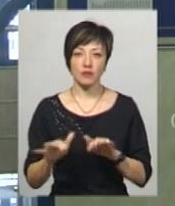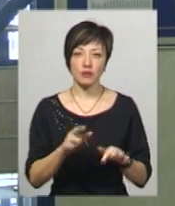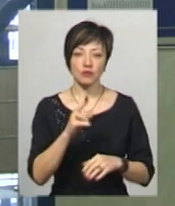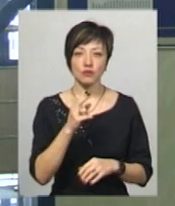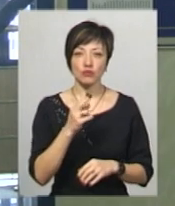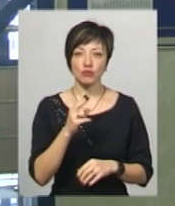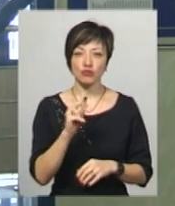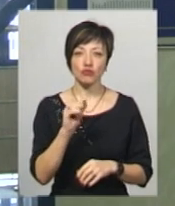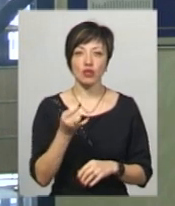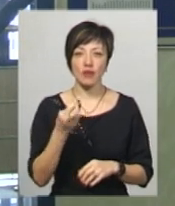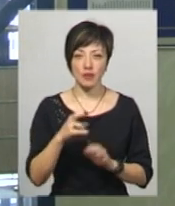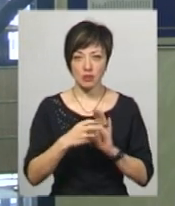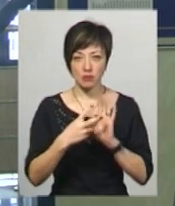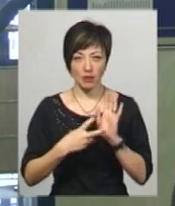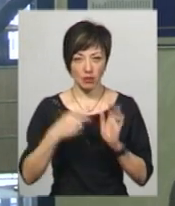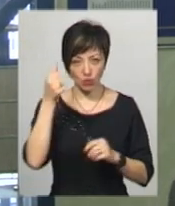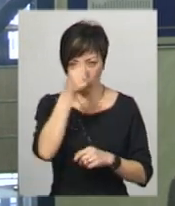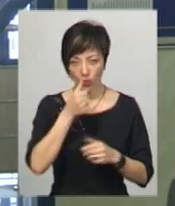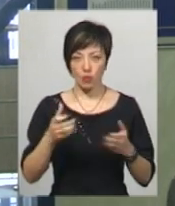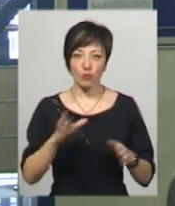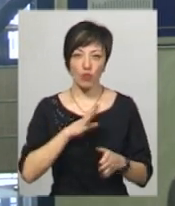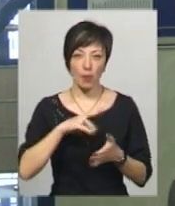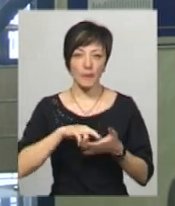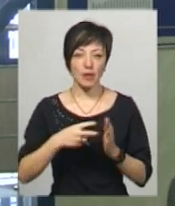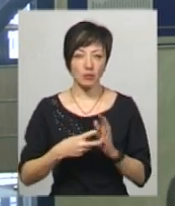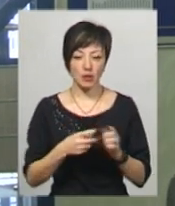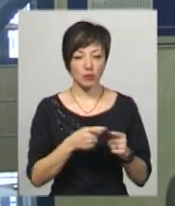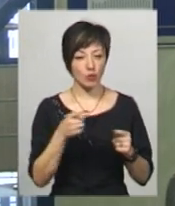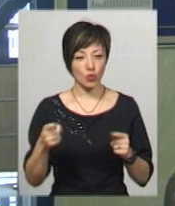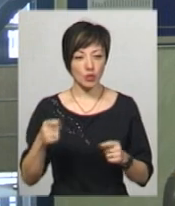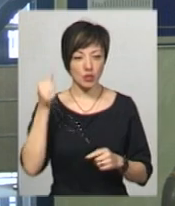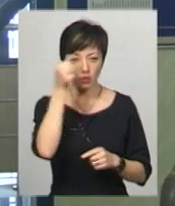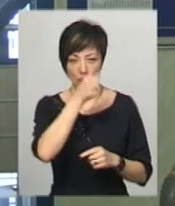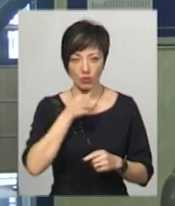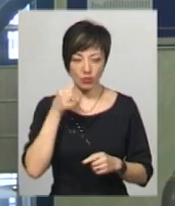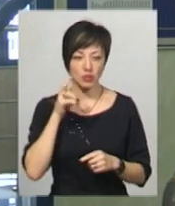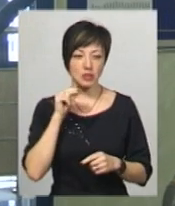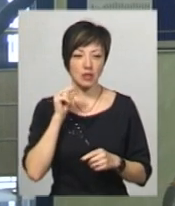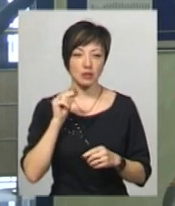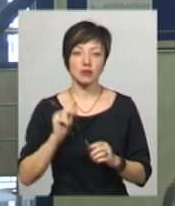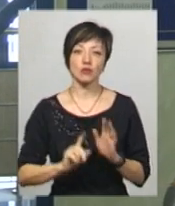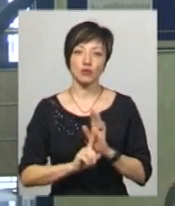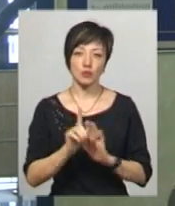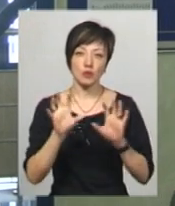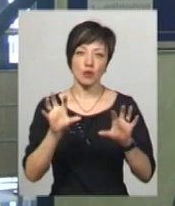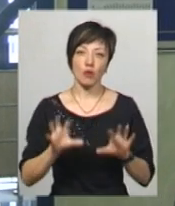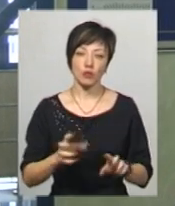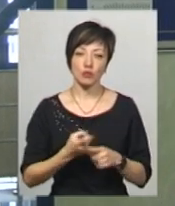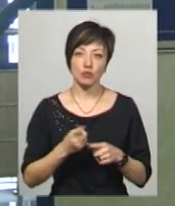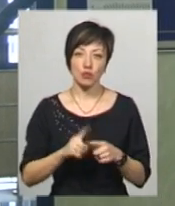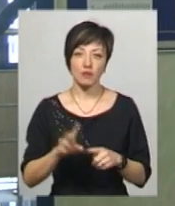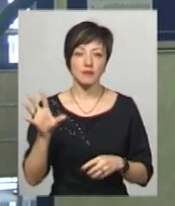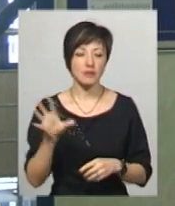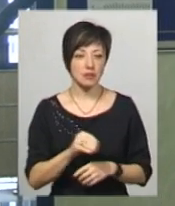червні 2017 року, яким було передбачено, що протягом року з дати вступлення в дію цього закону